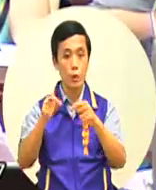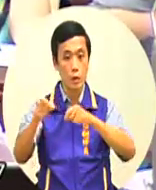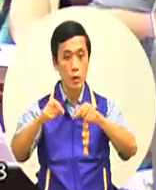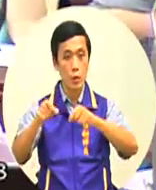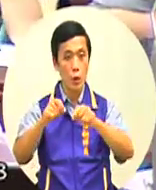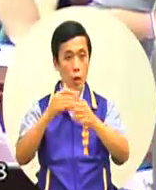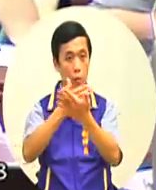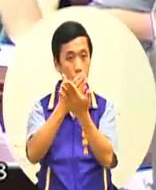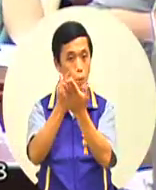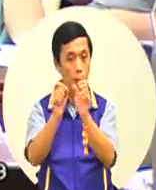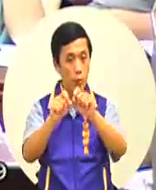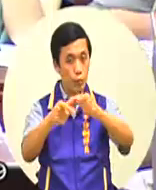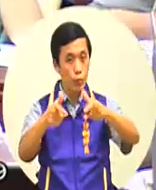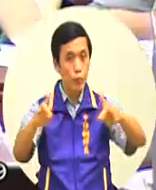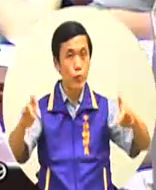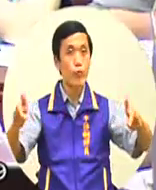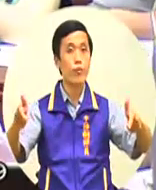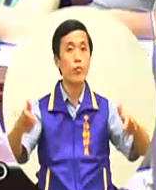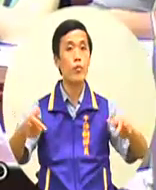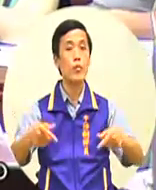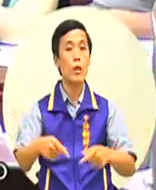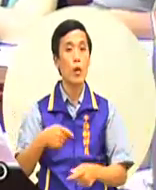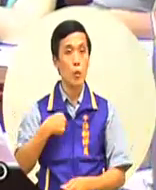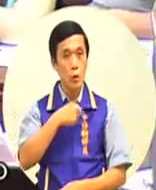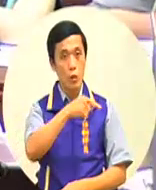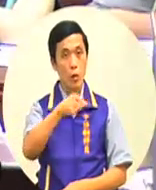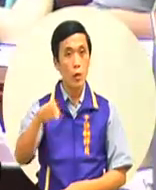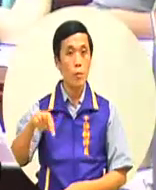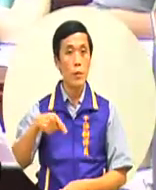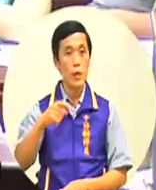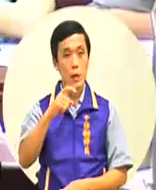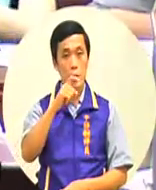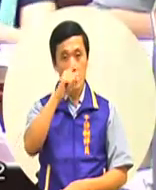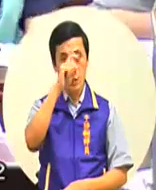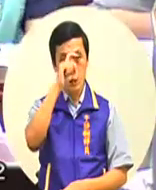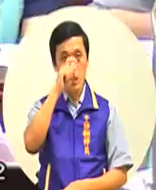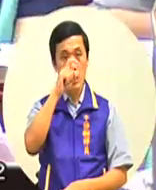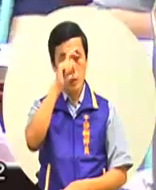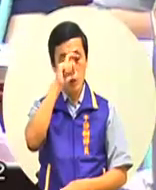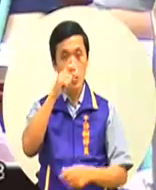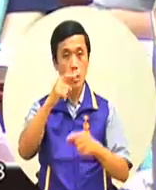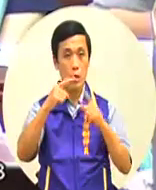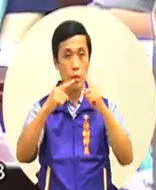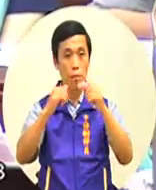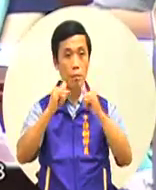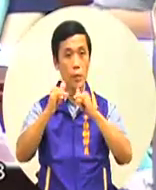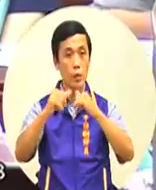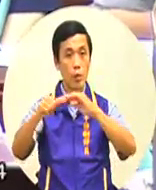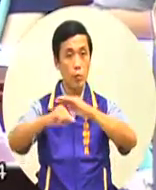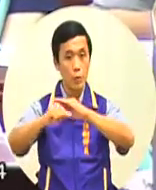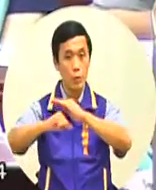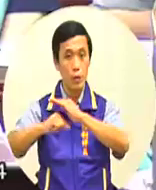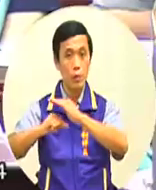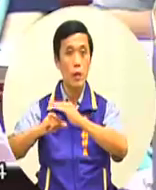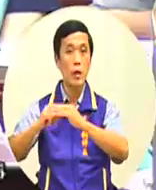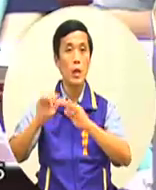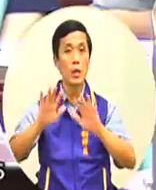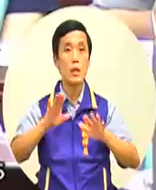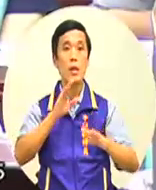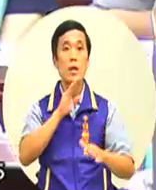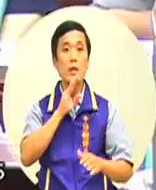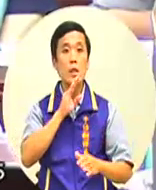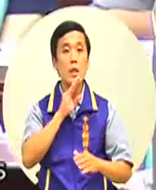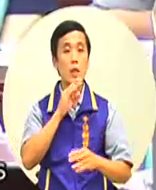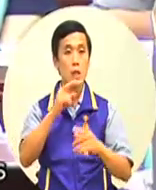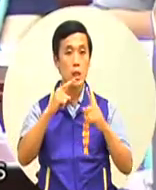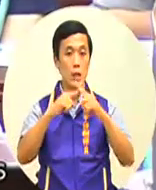以我们这个因为要原额禁用，必须要原额。现在的规定是原额都冻